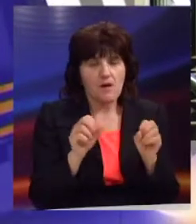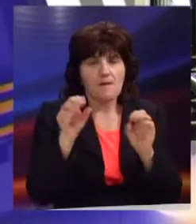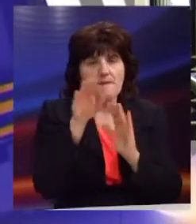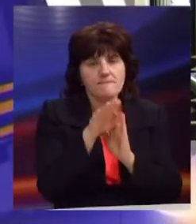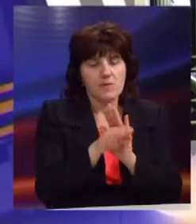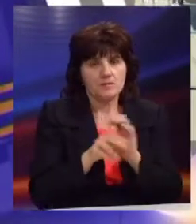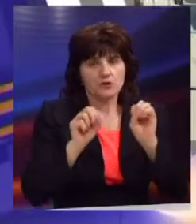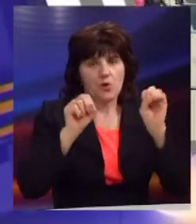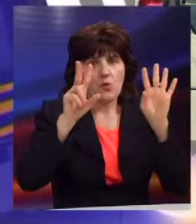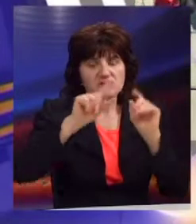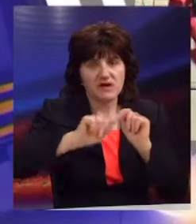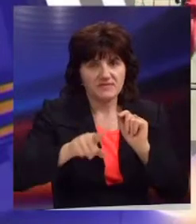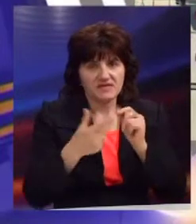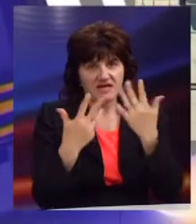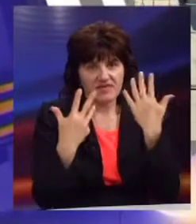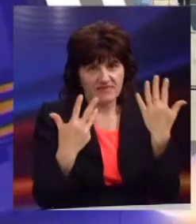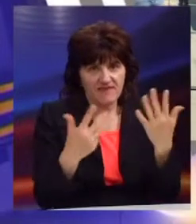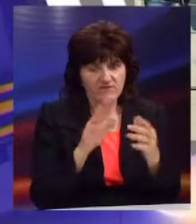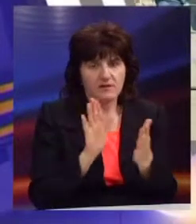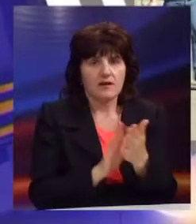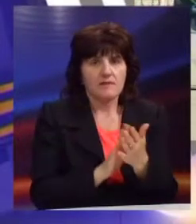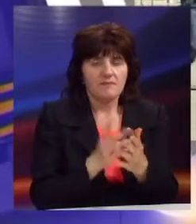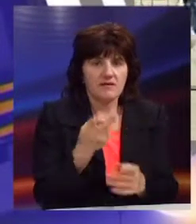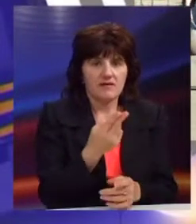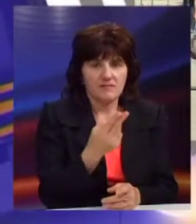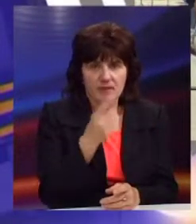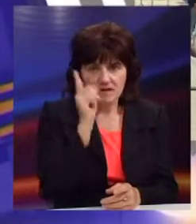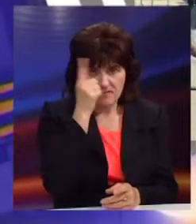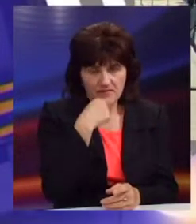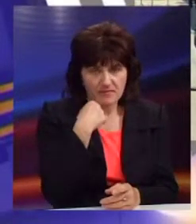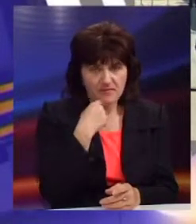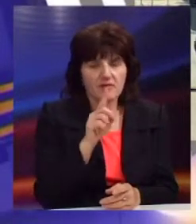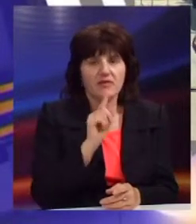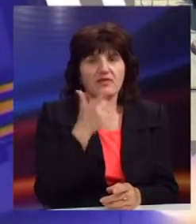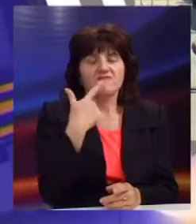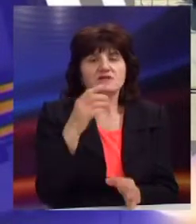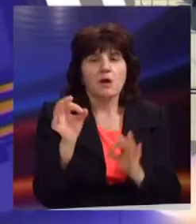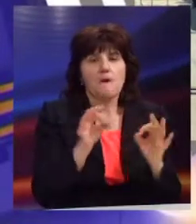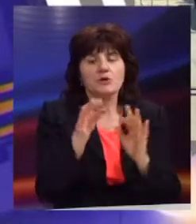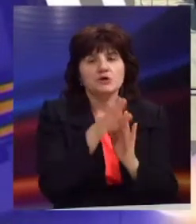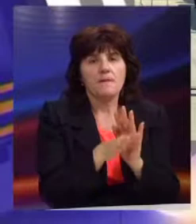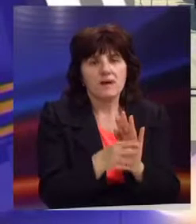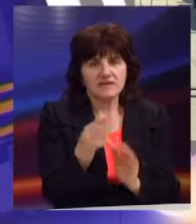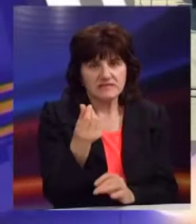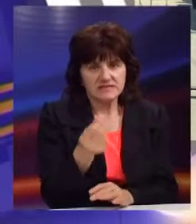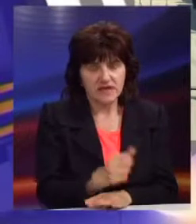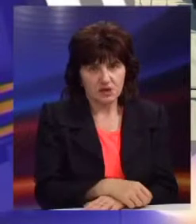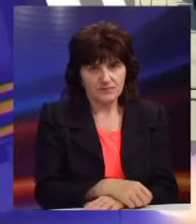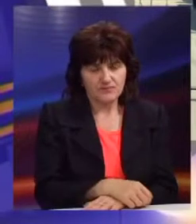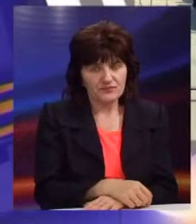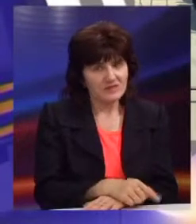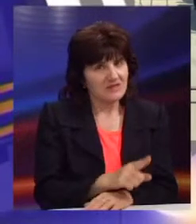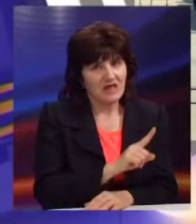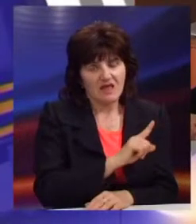eura, dok uz pomoć City Stara, kada putuju 2 osobe, druga osoba plaća 20% manju cenu. Pa jako